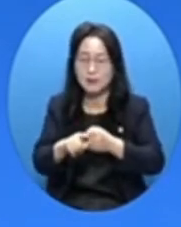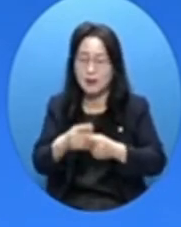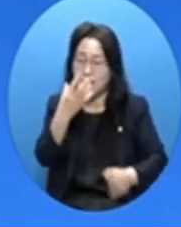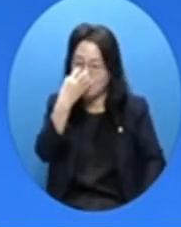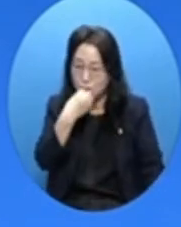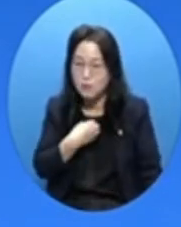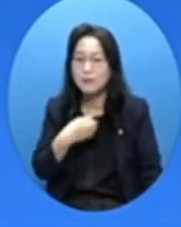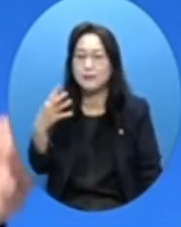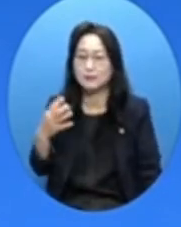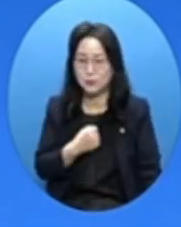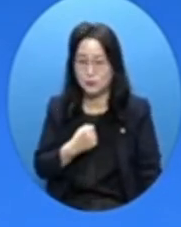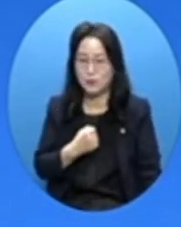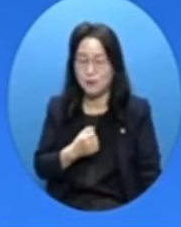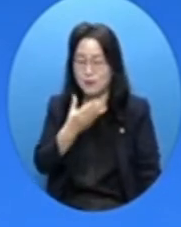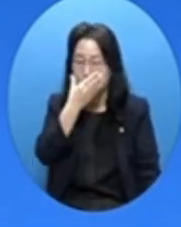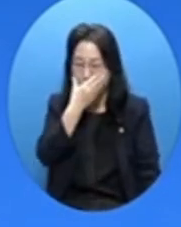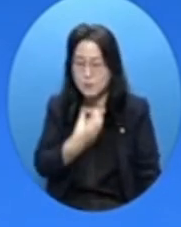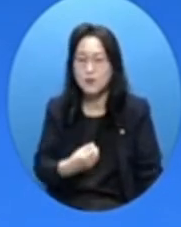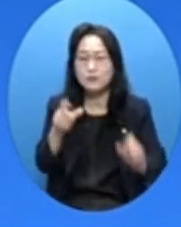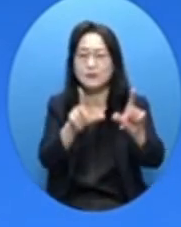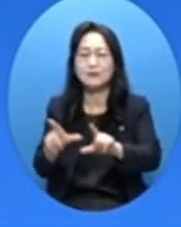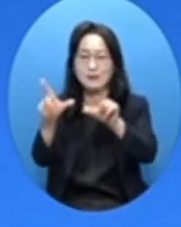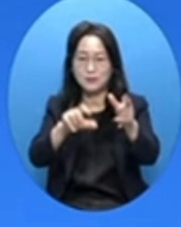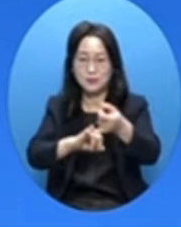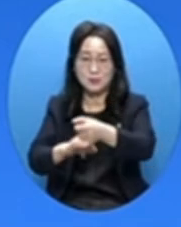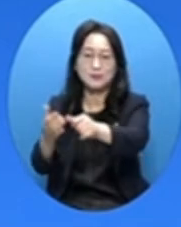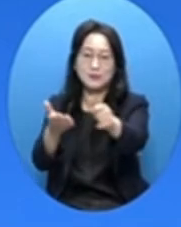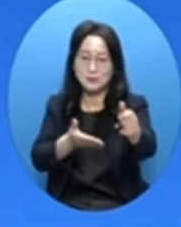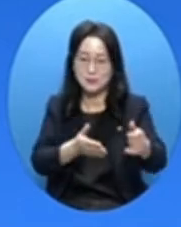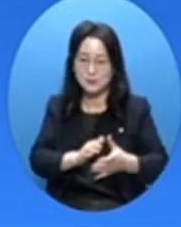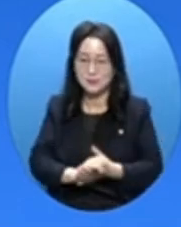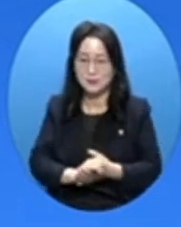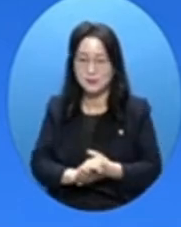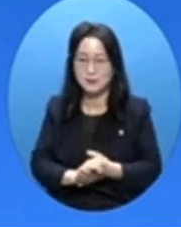보람있게 행복하게 살아야 되는 것입니다